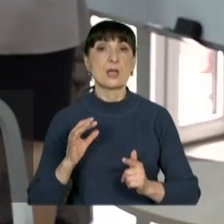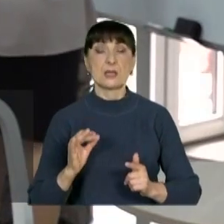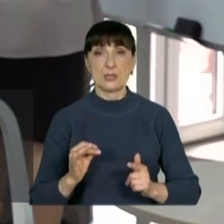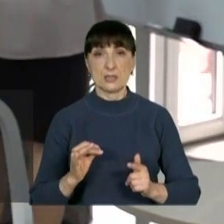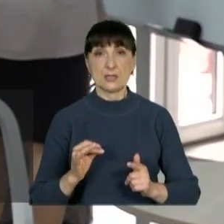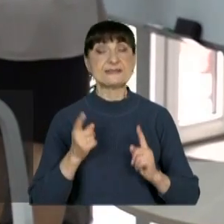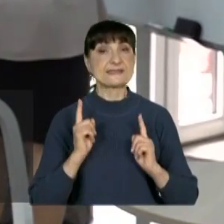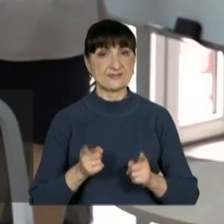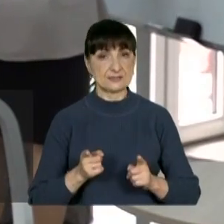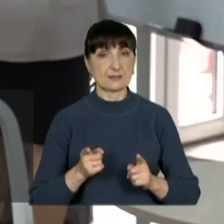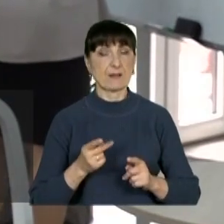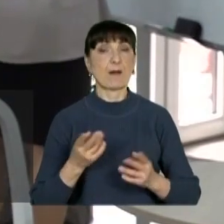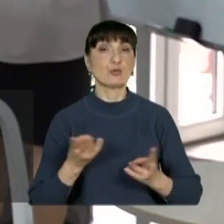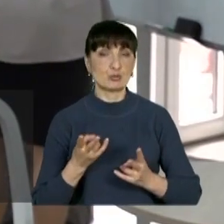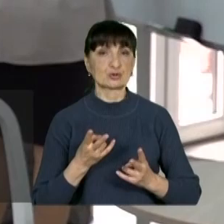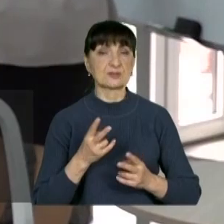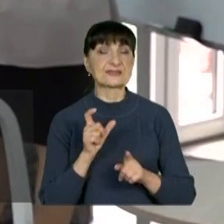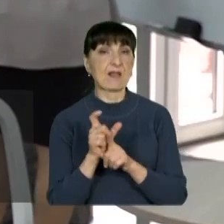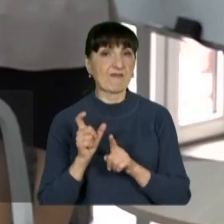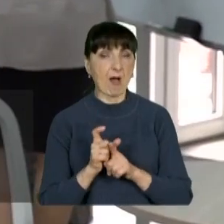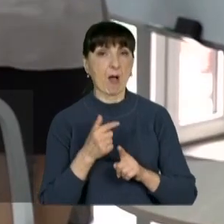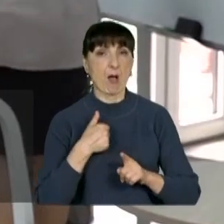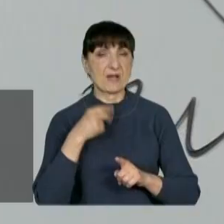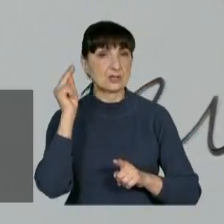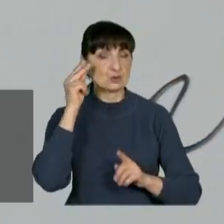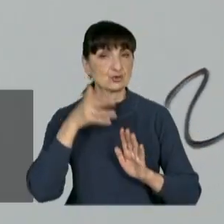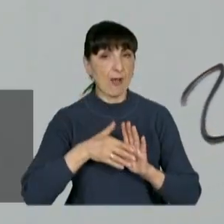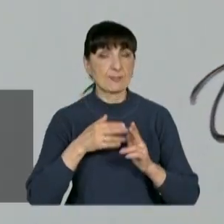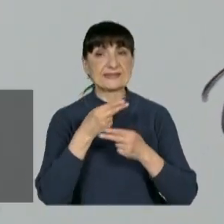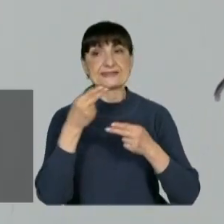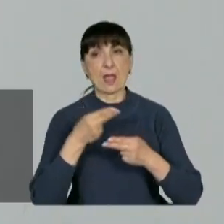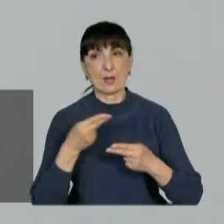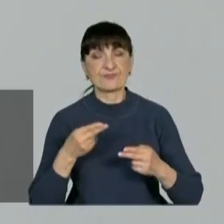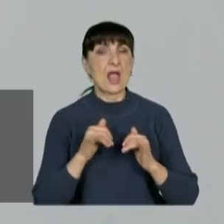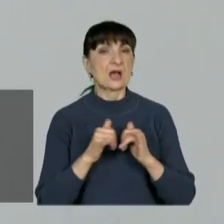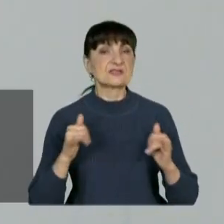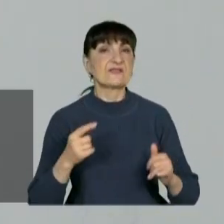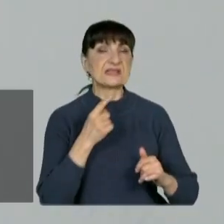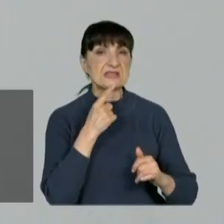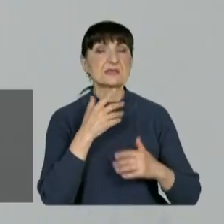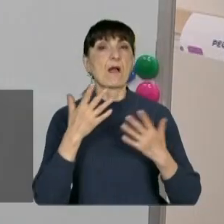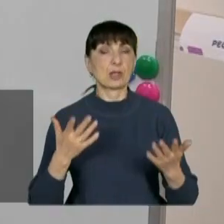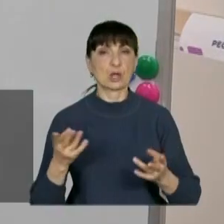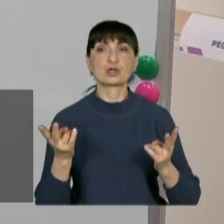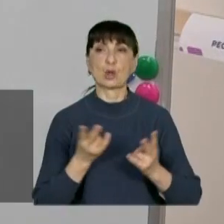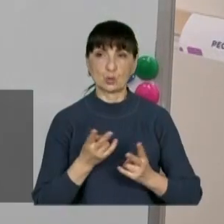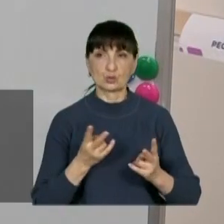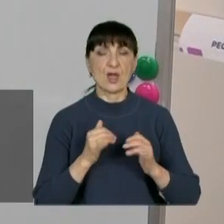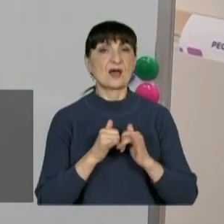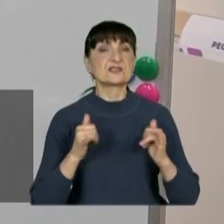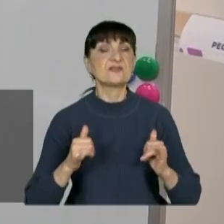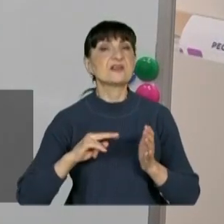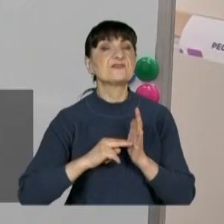И действительно, которые нужные слова мы изучаем и темы. Развивать язык, конечно, нужно. Развивать в